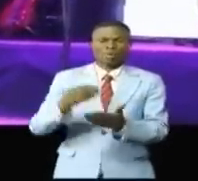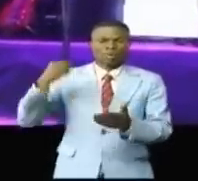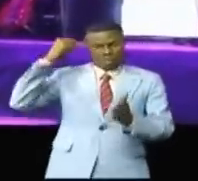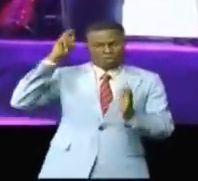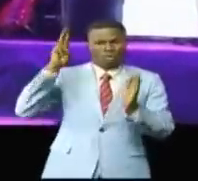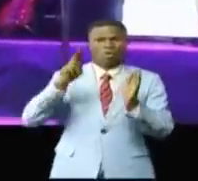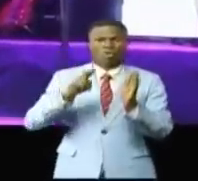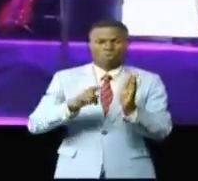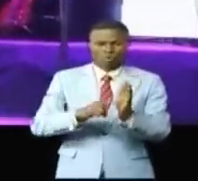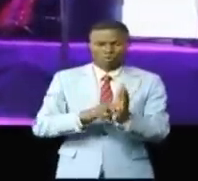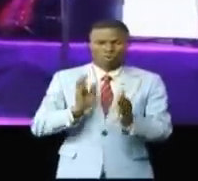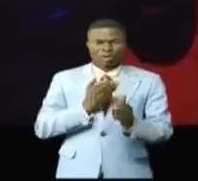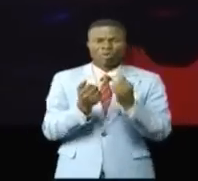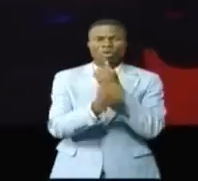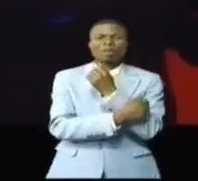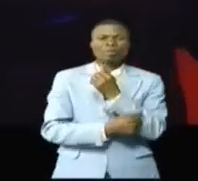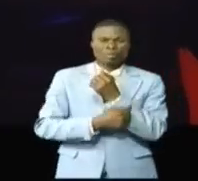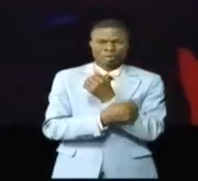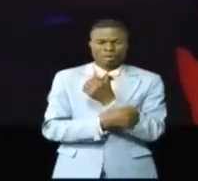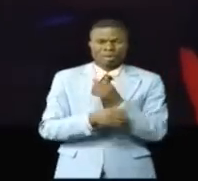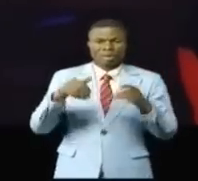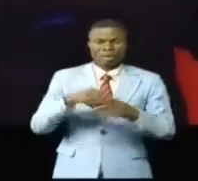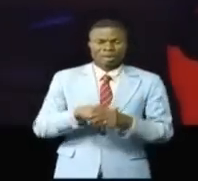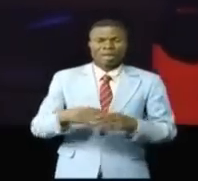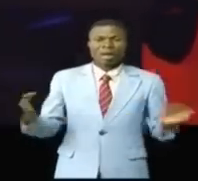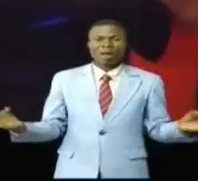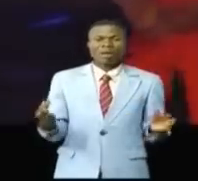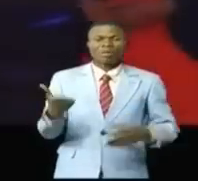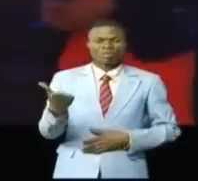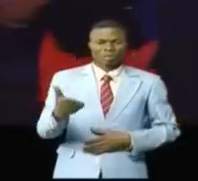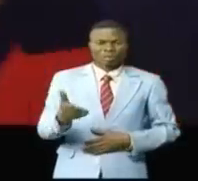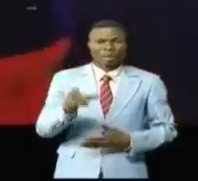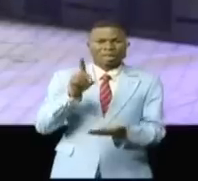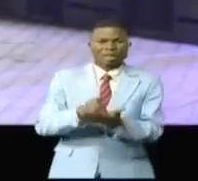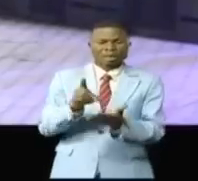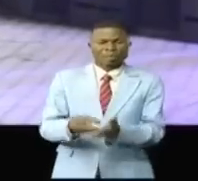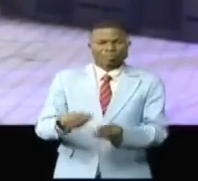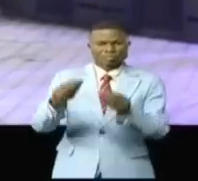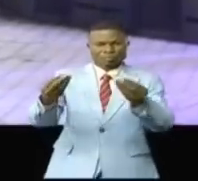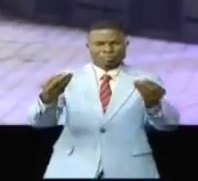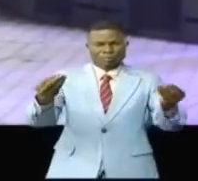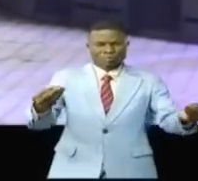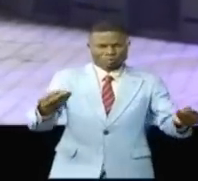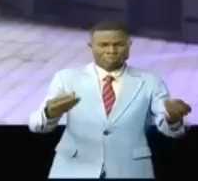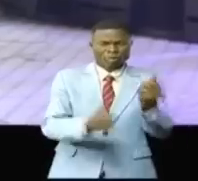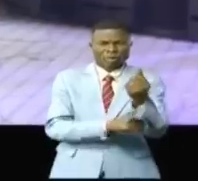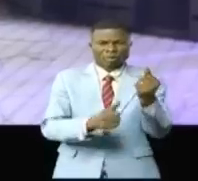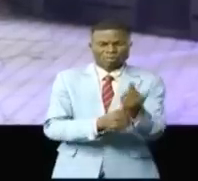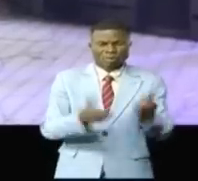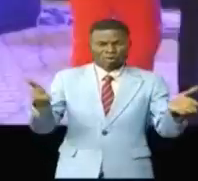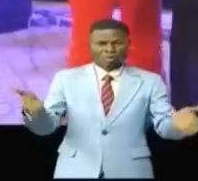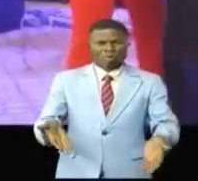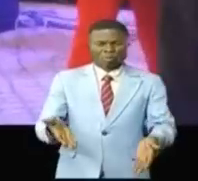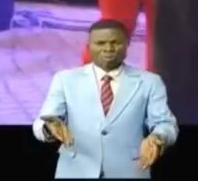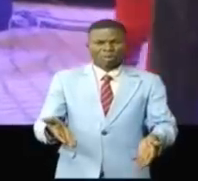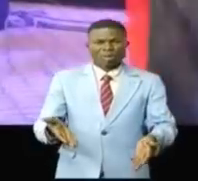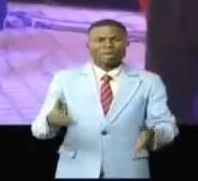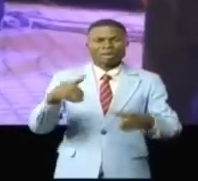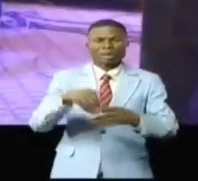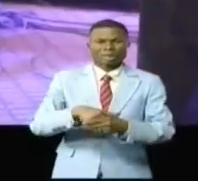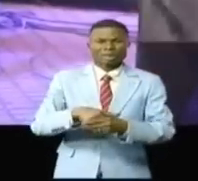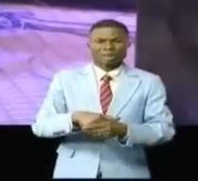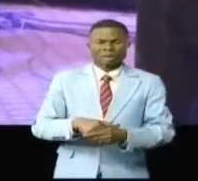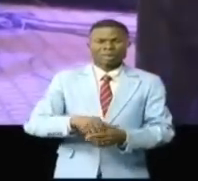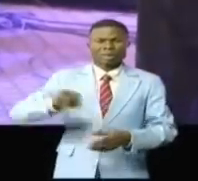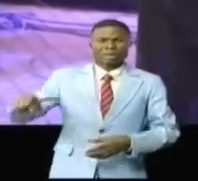de notre pays. Au cours de cet événement, les diplômes ont été remis aux légendes vivantes de la rumba congolaise, dont